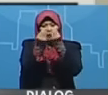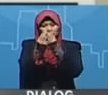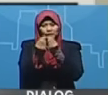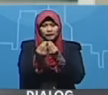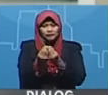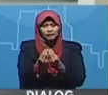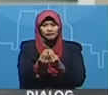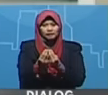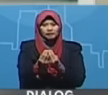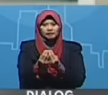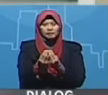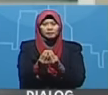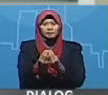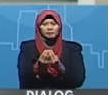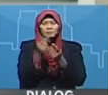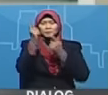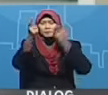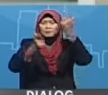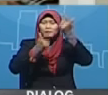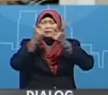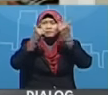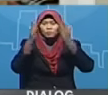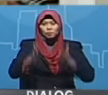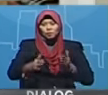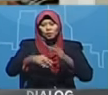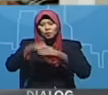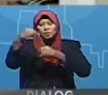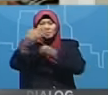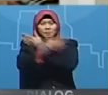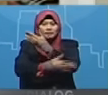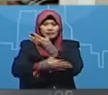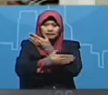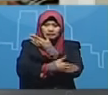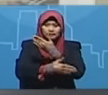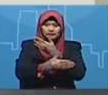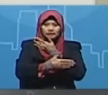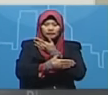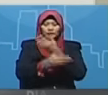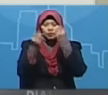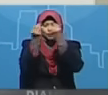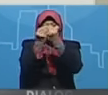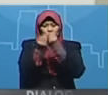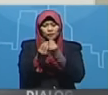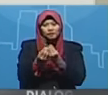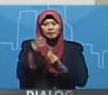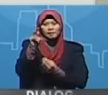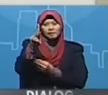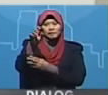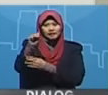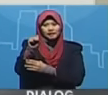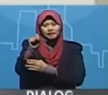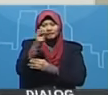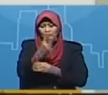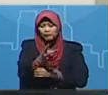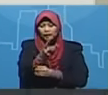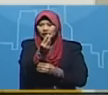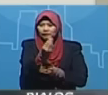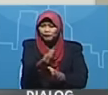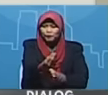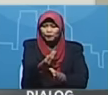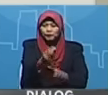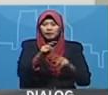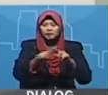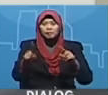okay. jumlah apa ni pelancong kita yang keluar negara, jemaah kita yang keluar negara dengan bilangan kes tu mungkin nampak sedikit. Uh-huh. Tapi dari